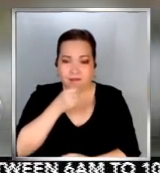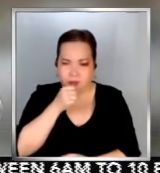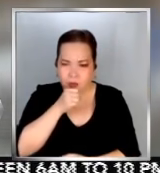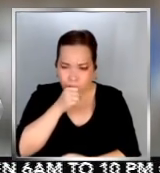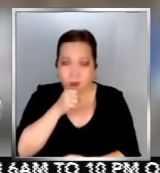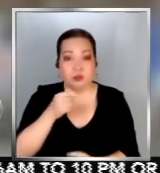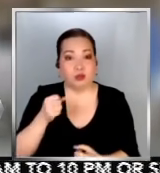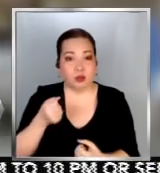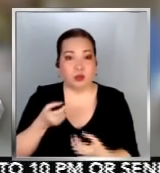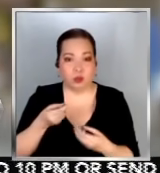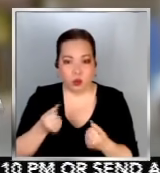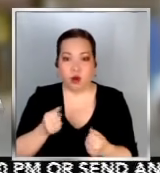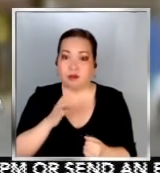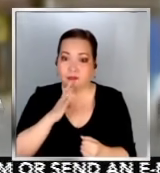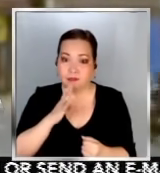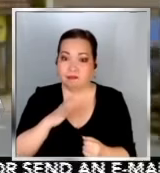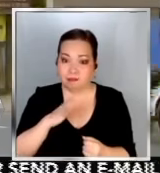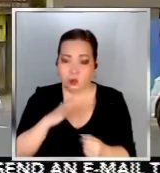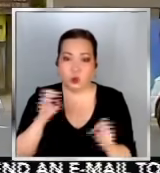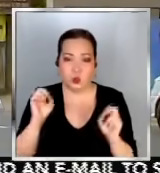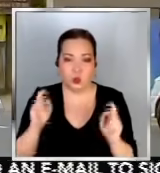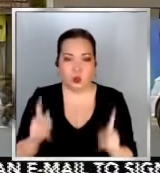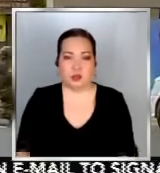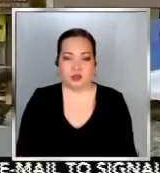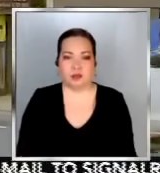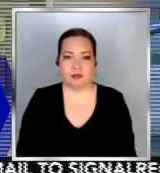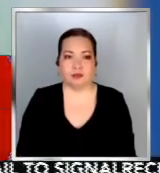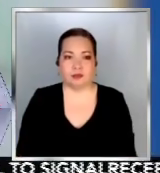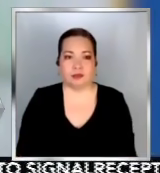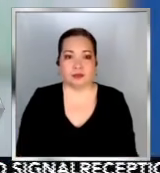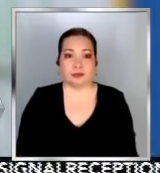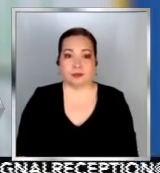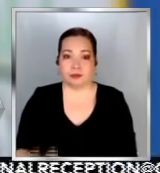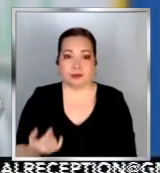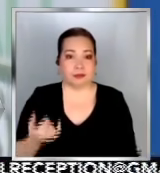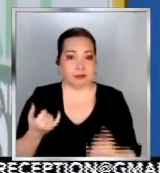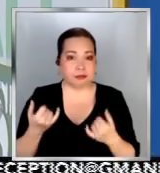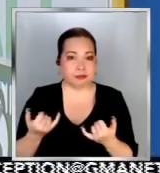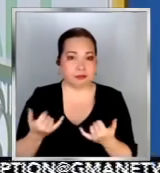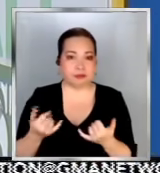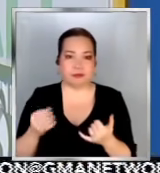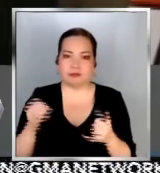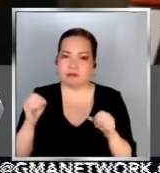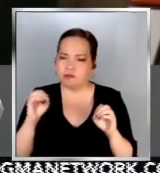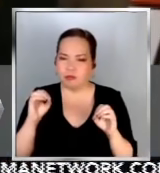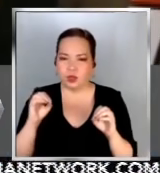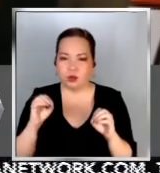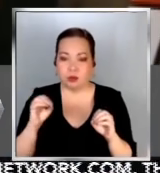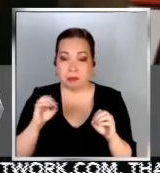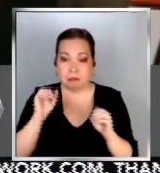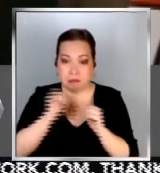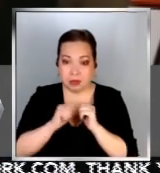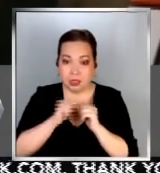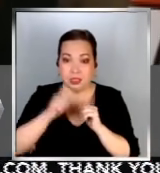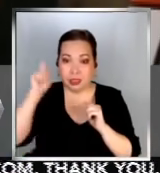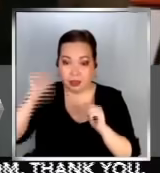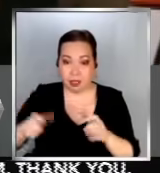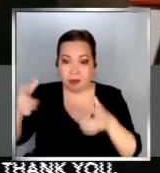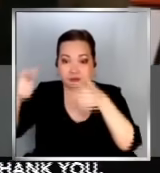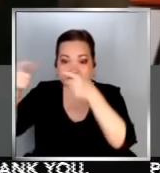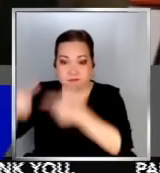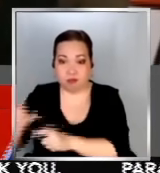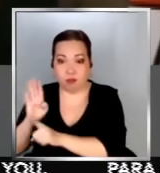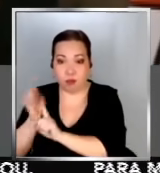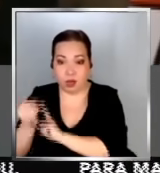pananalita. Sa ngayon, wala raw dahilan para i-lockdown ang barangay Kamuning. Since the index case